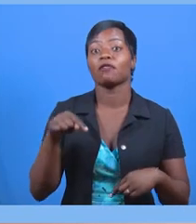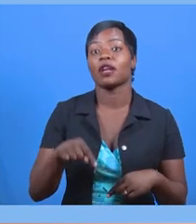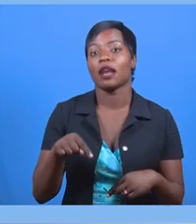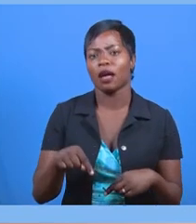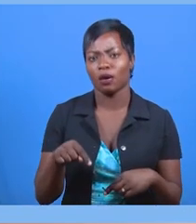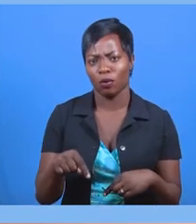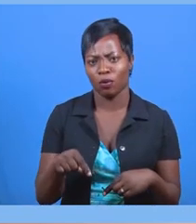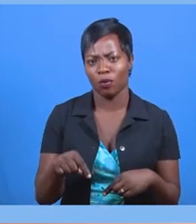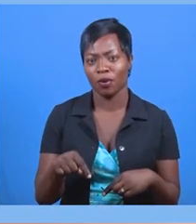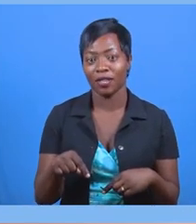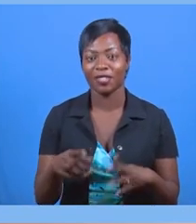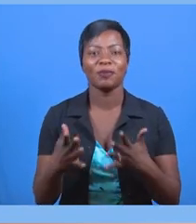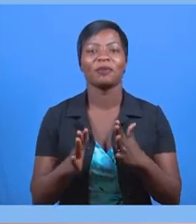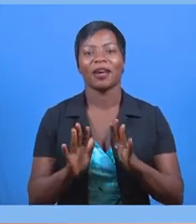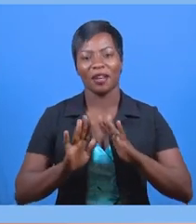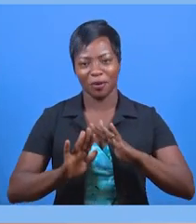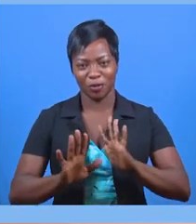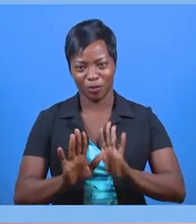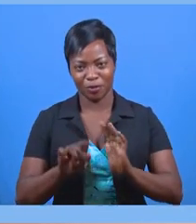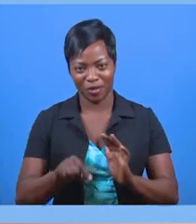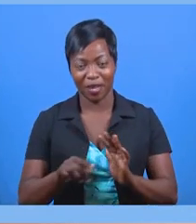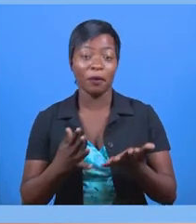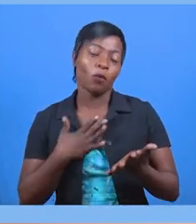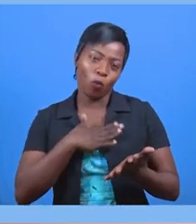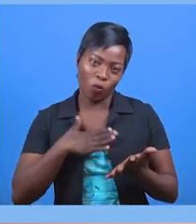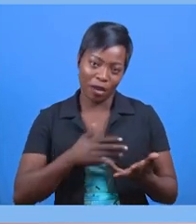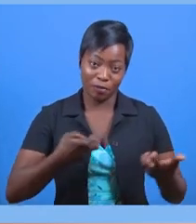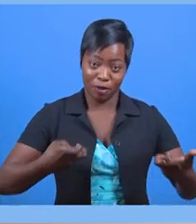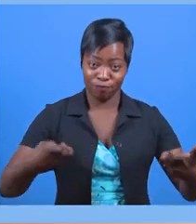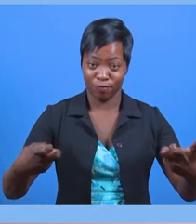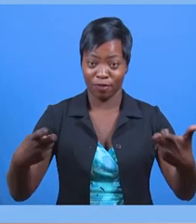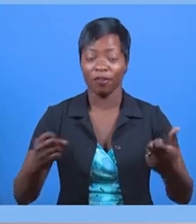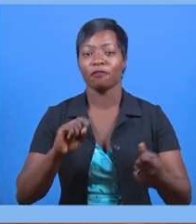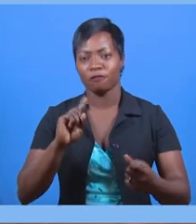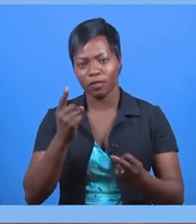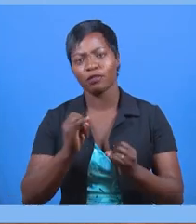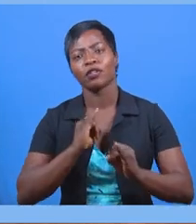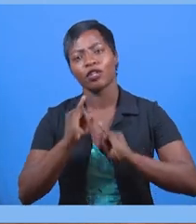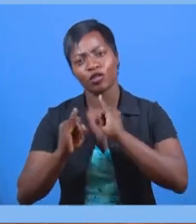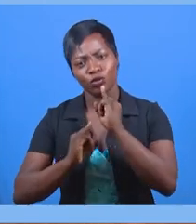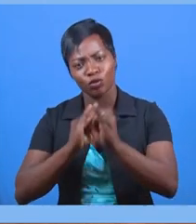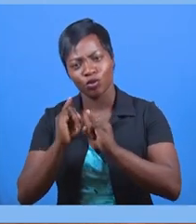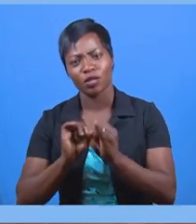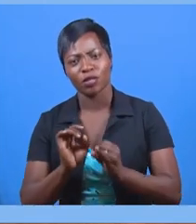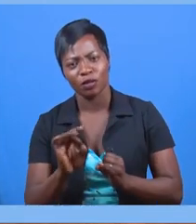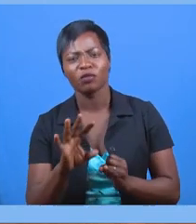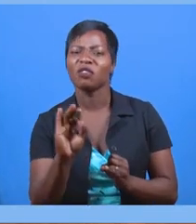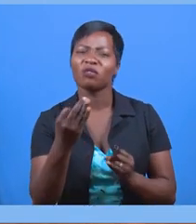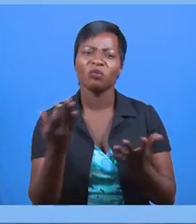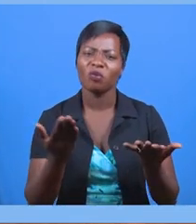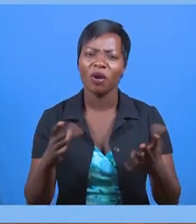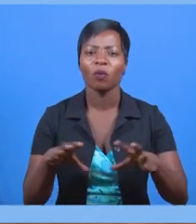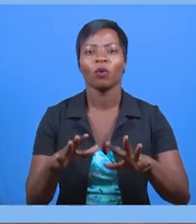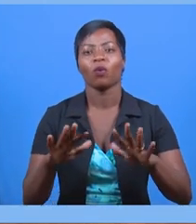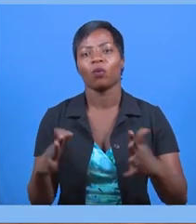edu. Awa chiregai ndirege kutaura zvakawanda. Regai nditi nyanzvi dzedu dzizvisume kwatiri kuti vabvepi vanobata sei.